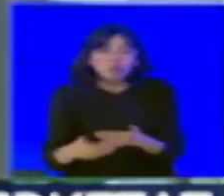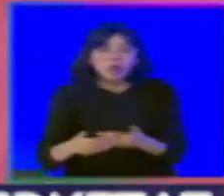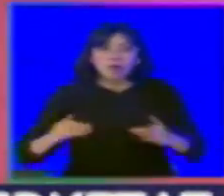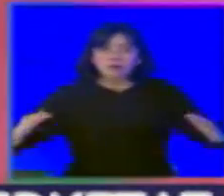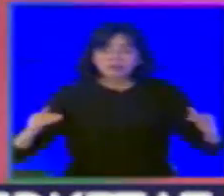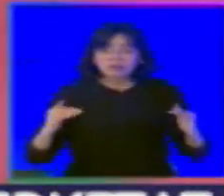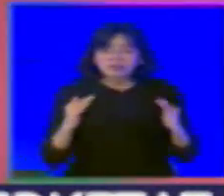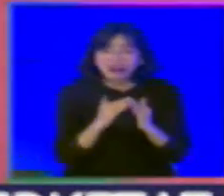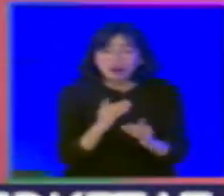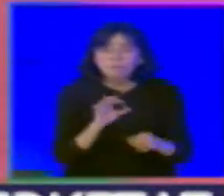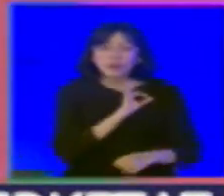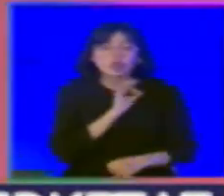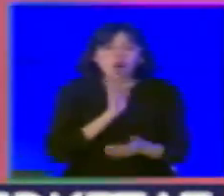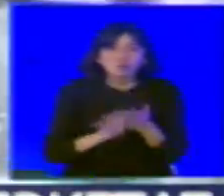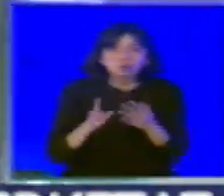diperketat.